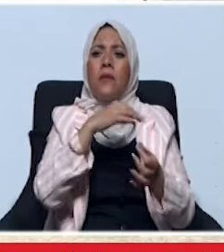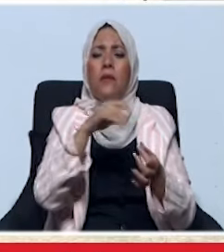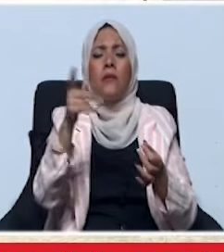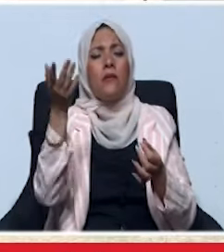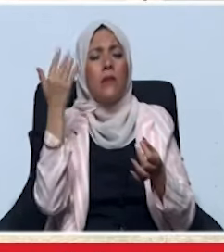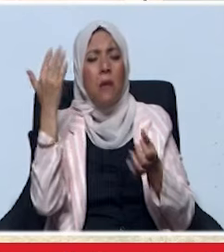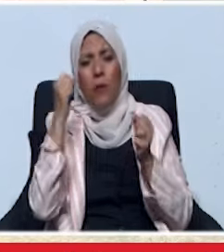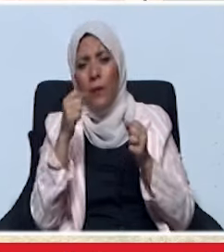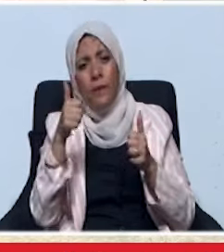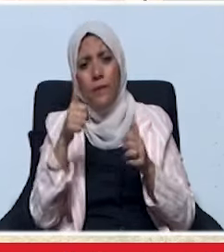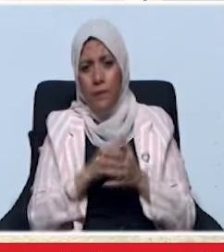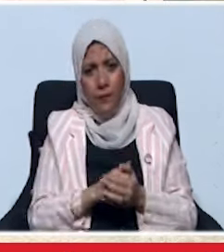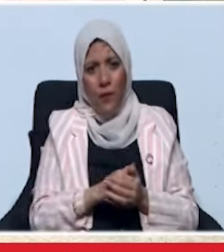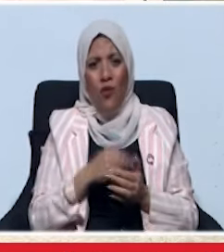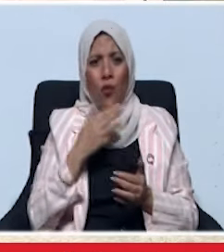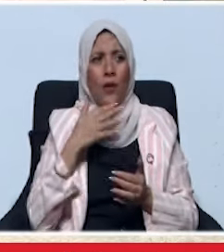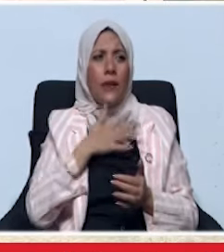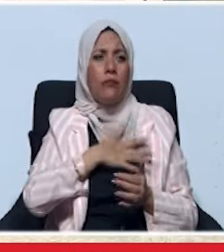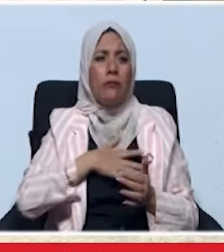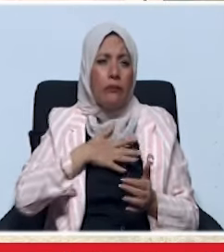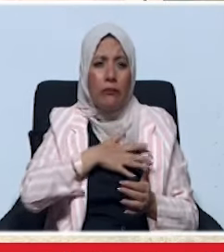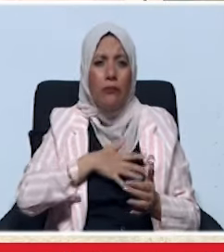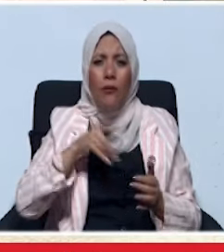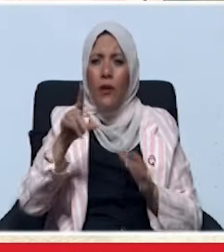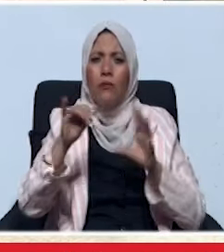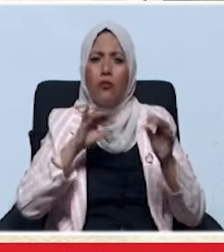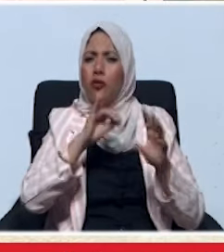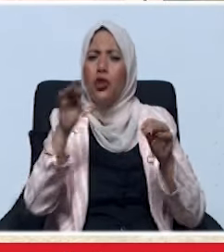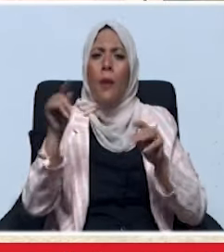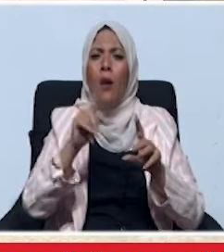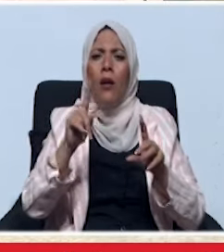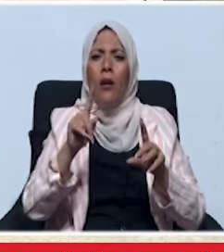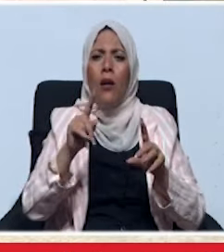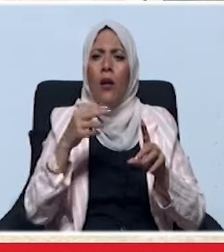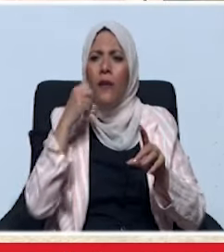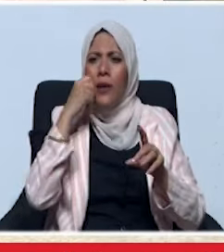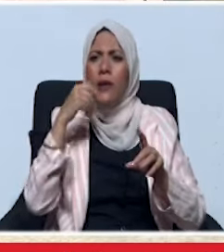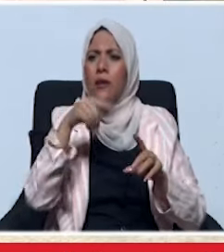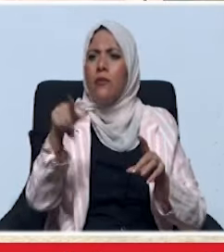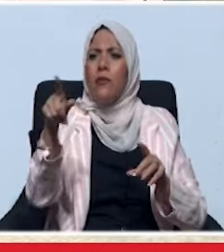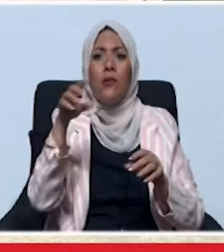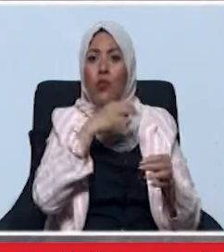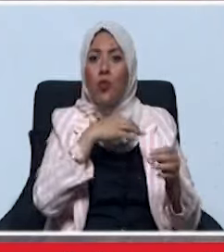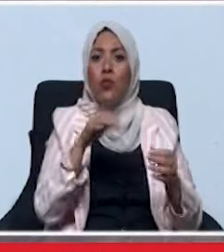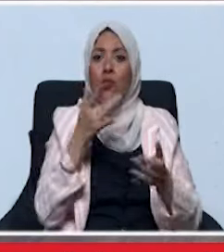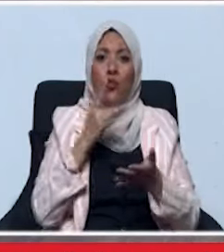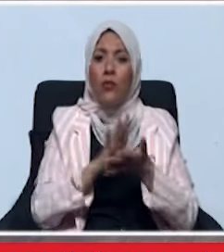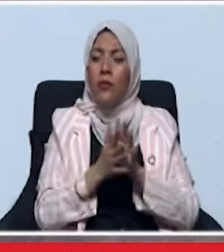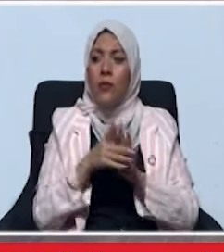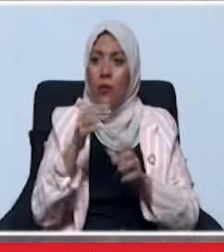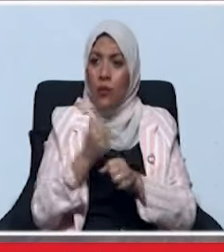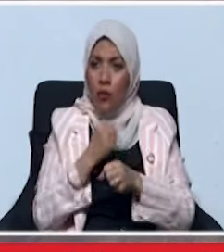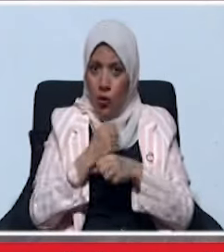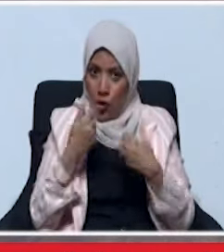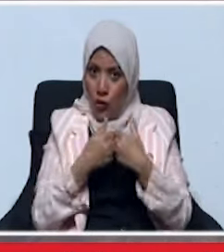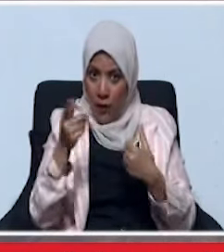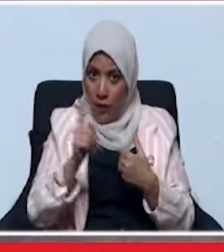جماعة كان حالة لن ولم تتكرر، لأن عمار الشريعي لم يكن موسيقي. وأنا دايما بقول اللي ما اشتغلش مع عمار